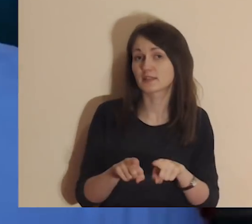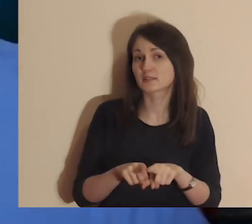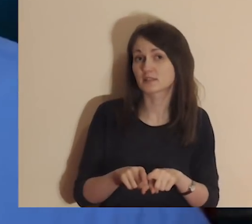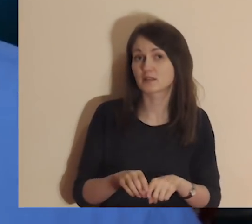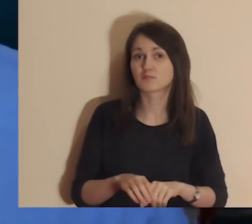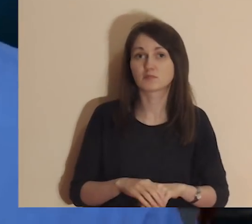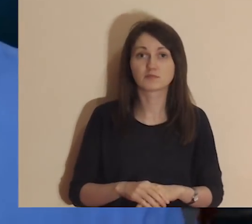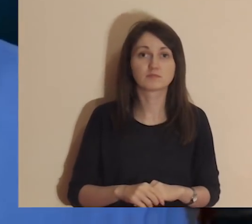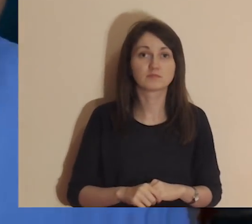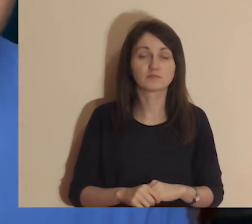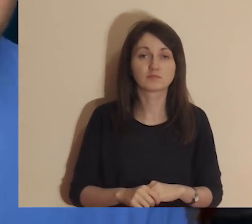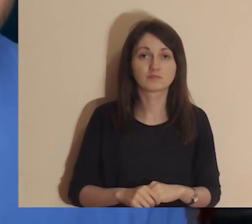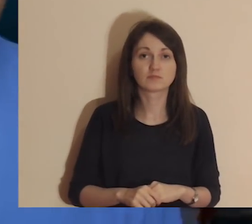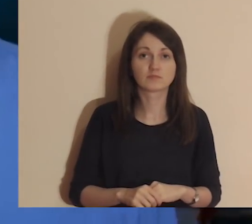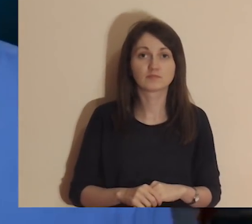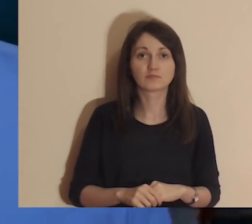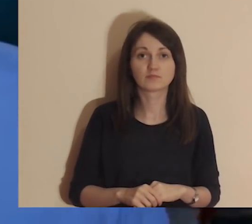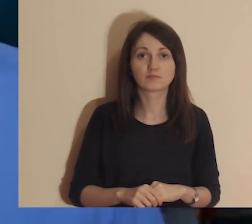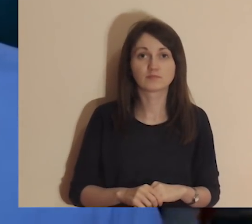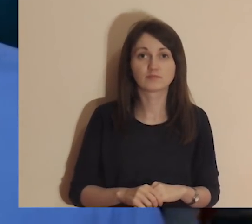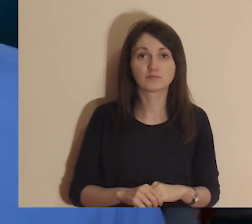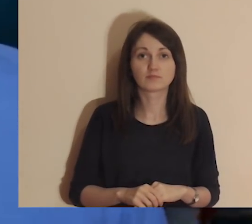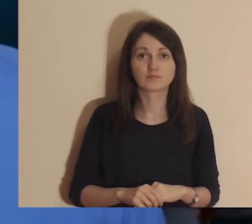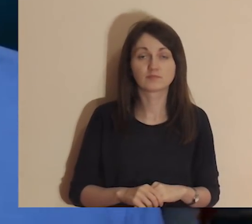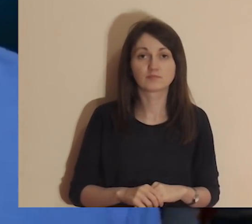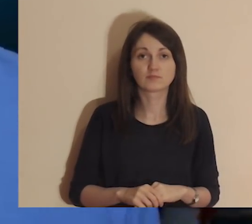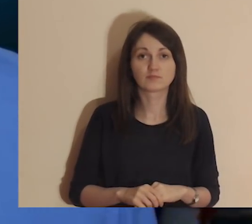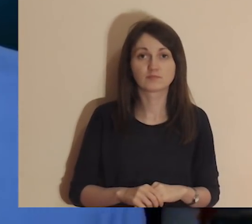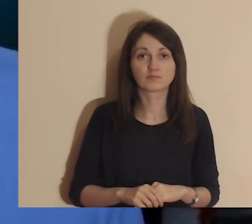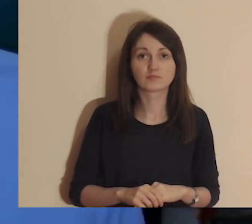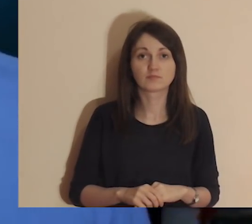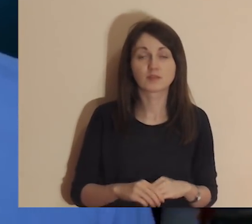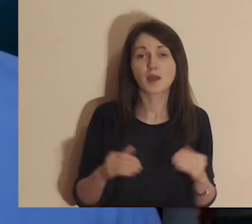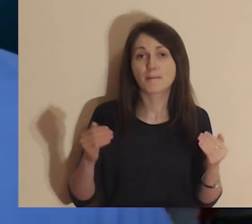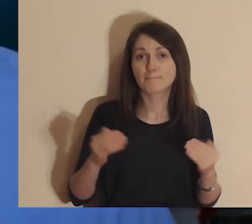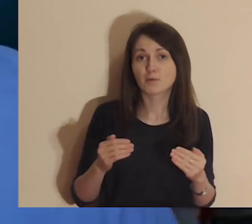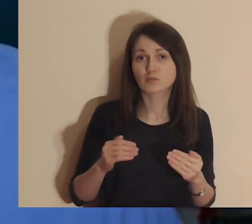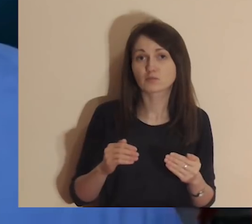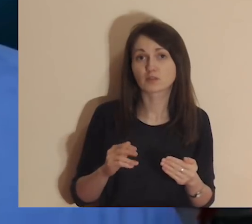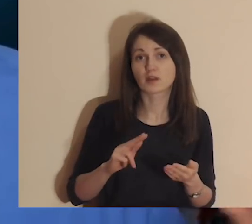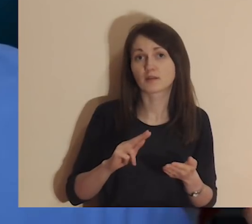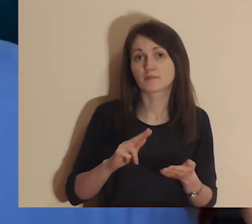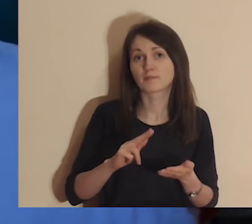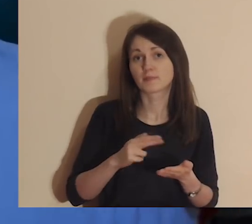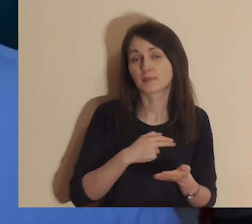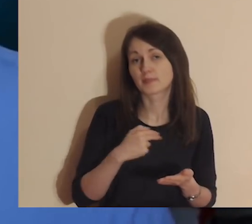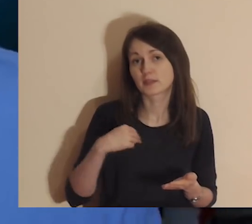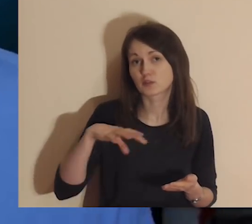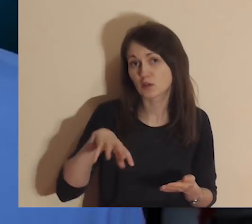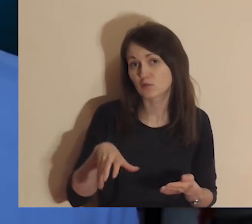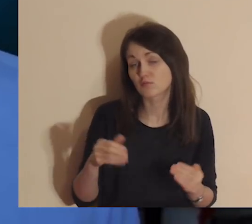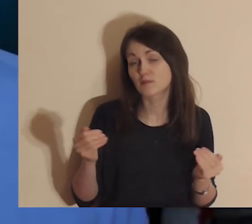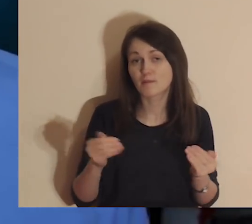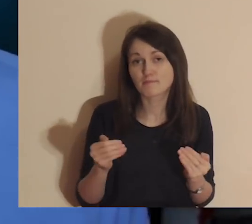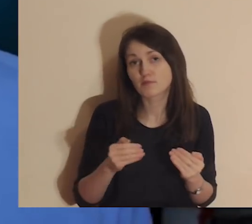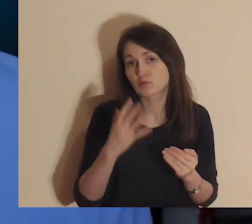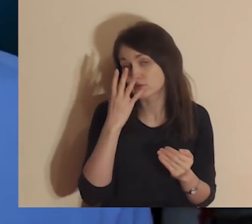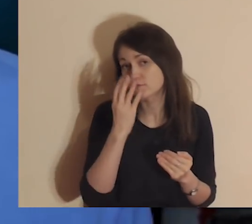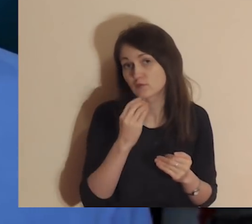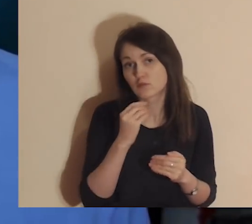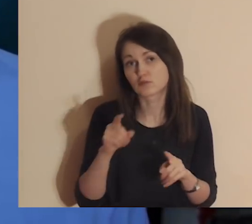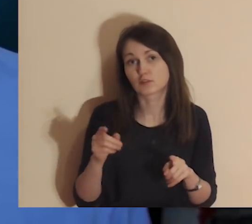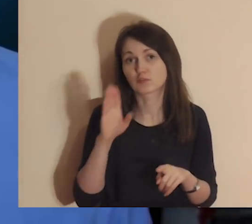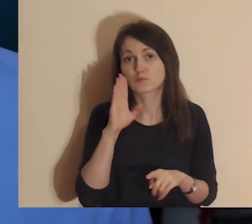nie wchodzę? Mówię tutaj bardziej o tym, bo wydaje mi się, że akurat w tym naszym środowisku może być. Nie musi być, ale może być bliżej